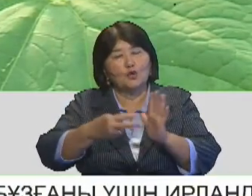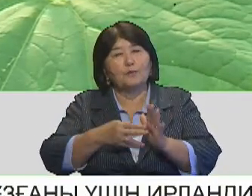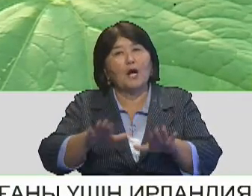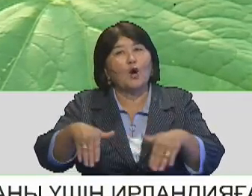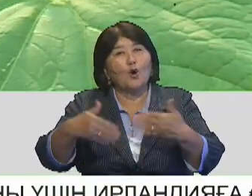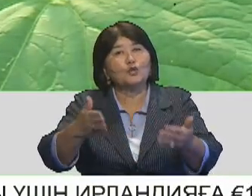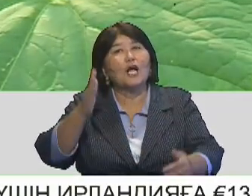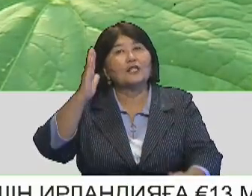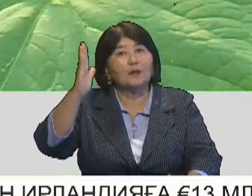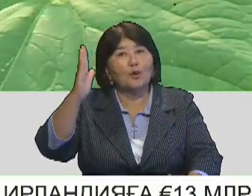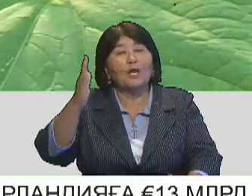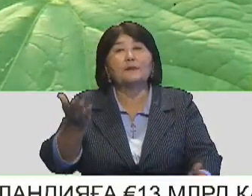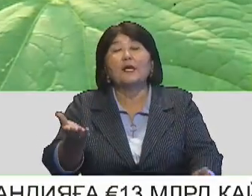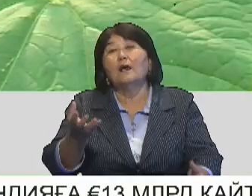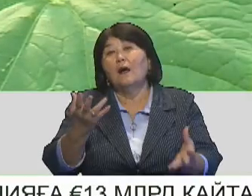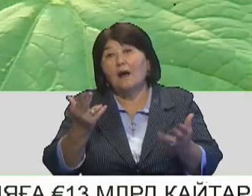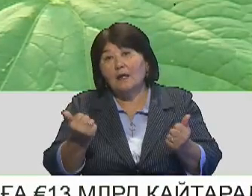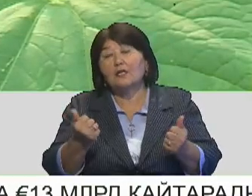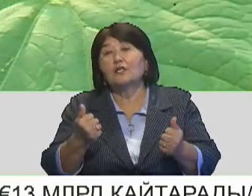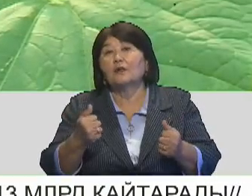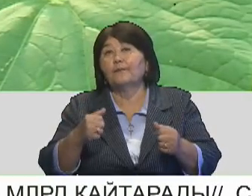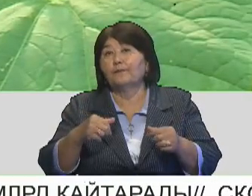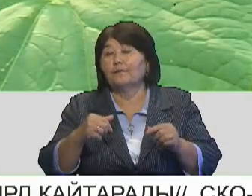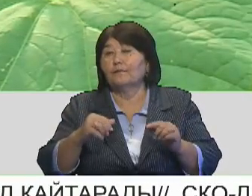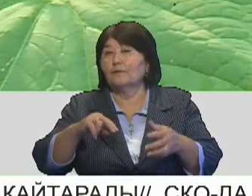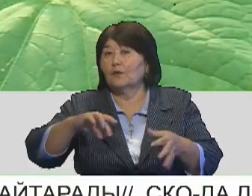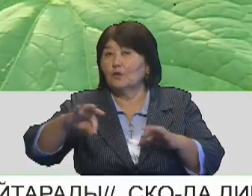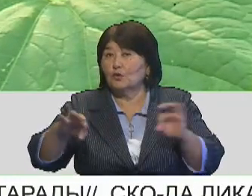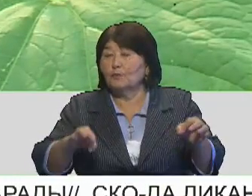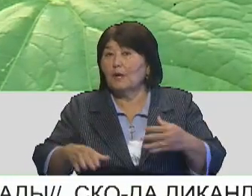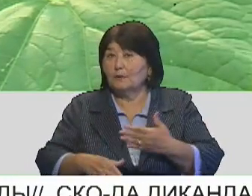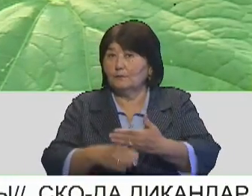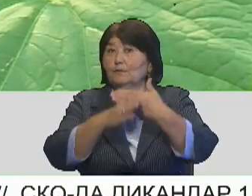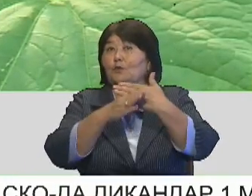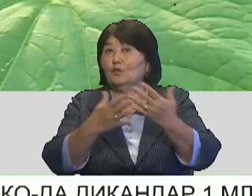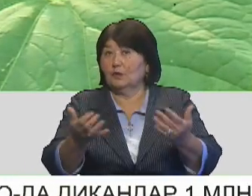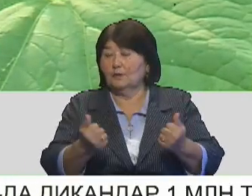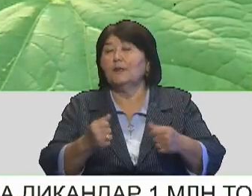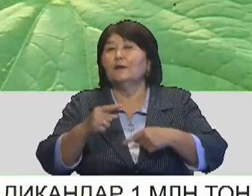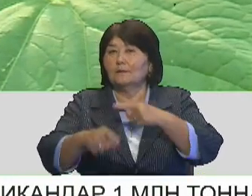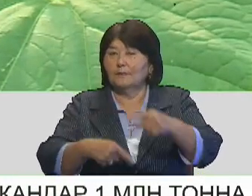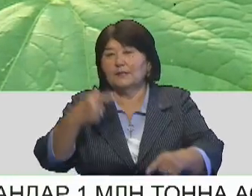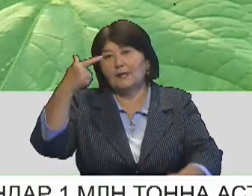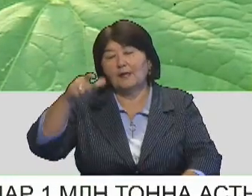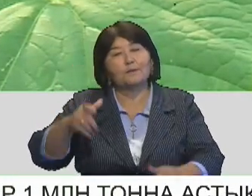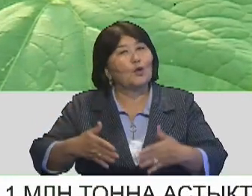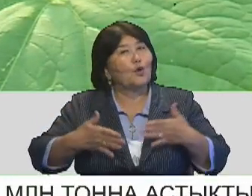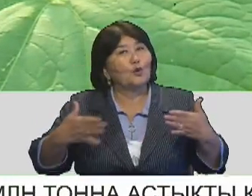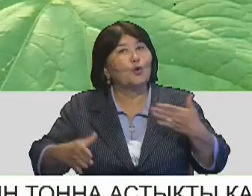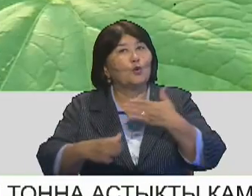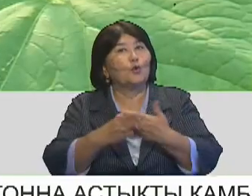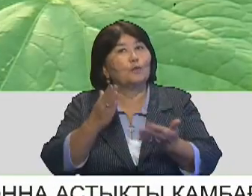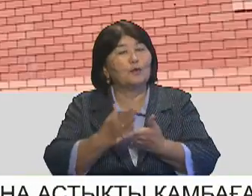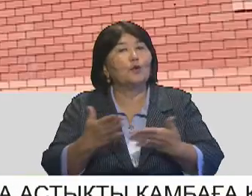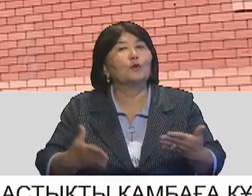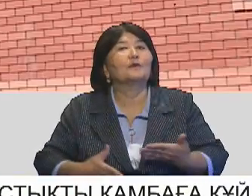боламыз келешекте. Егер де әрине жоба қолдау тапса, біз әрі қарай бұл бізге шамалы ғалымдарға бір үлкен көмек болады, үлкен